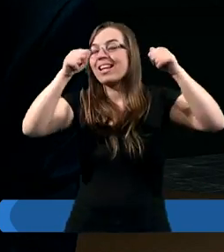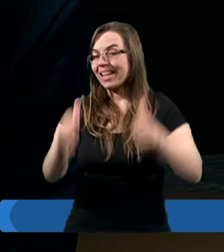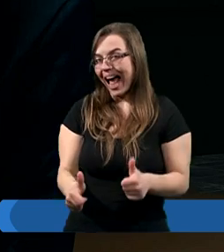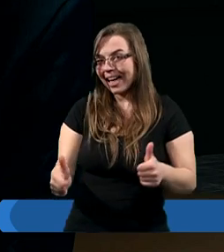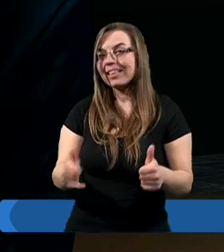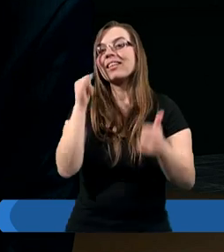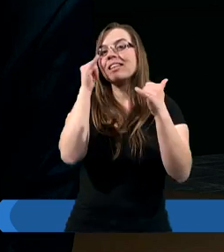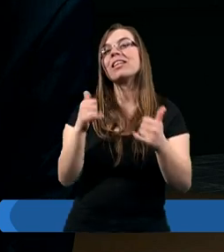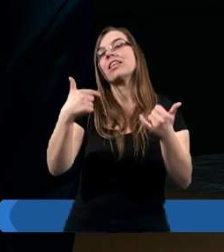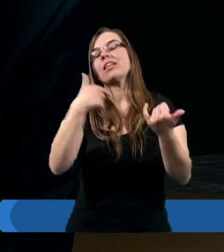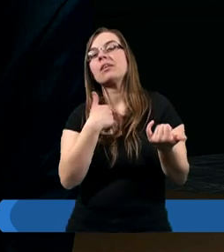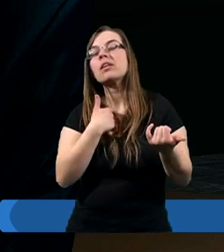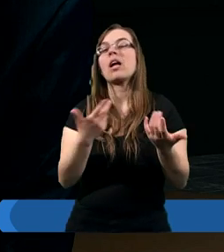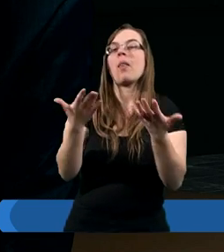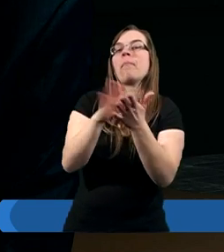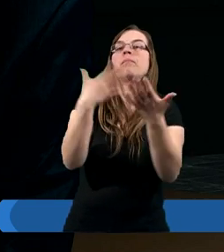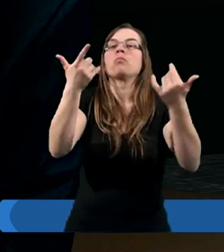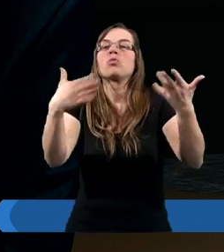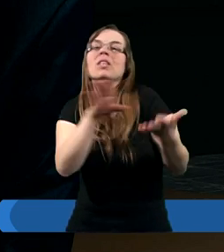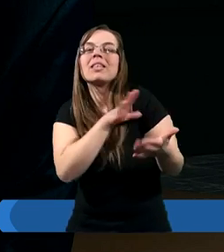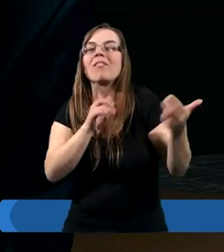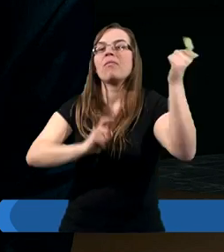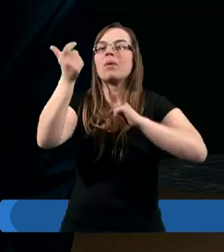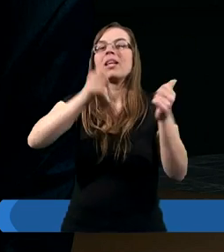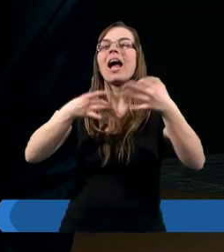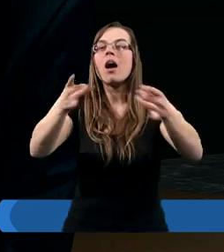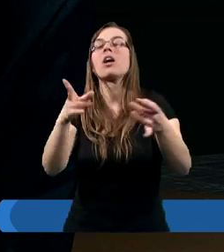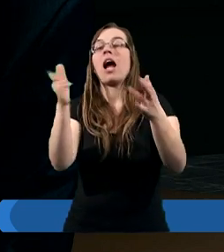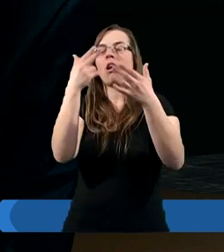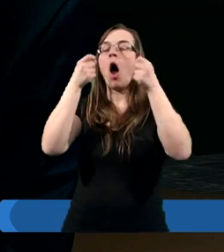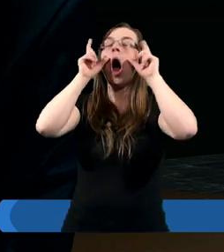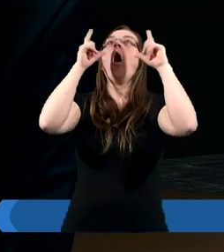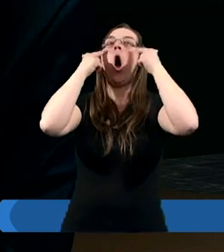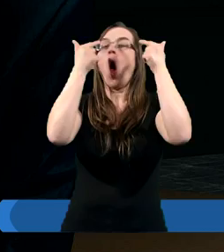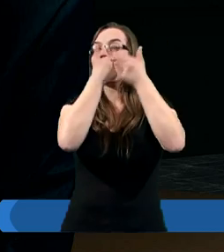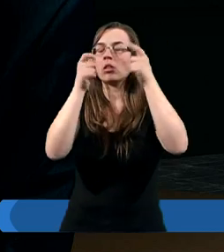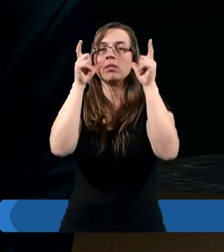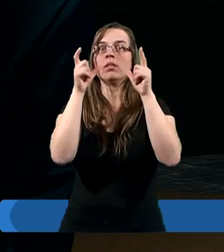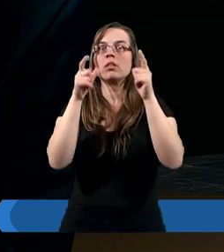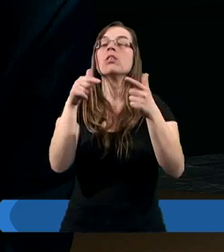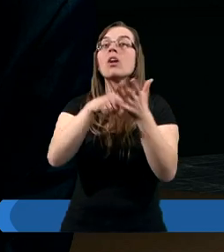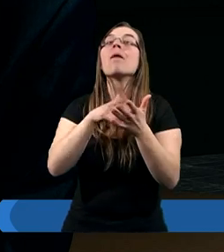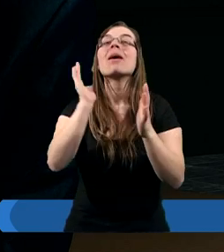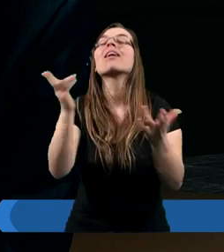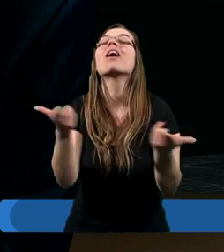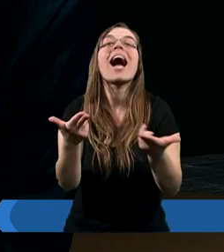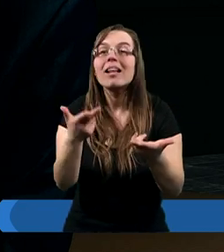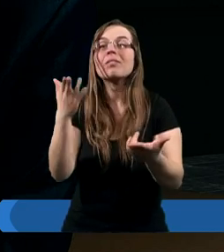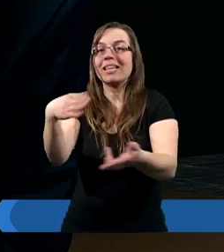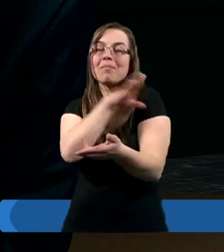stanie i załóżmy zginę w wypadku samochodowym, to kiedy otworzę oczy, to będzie właśnie przy